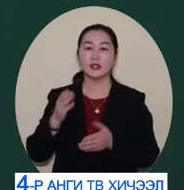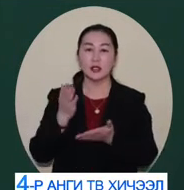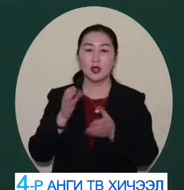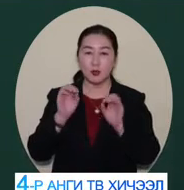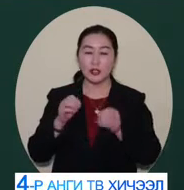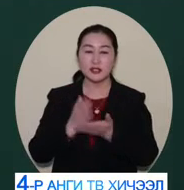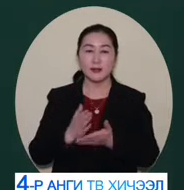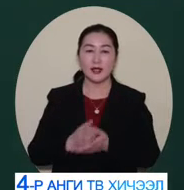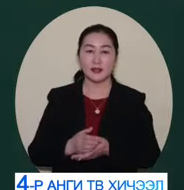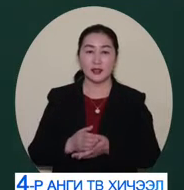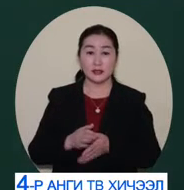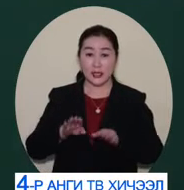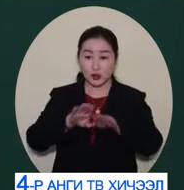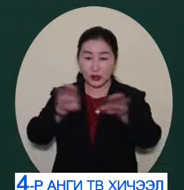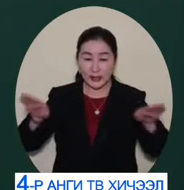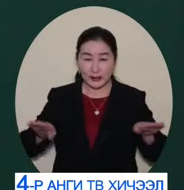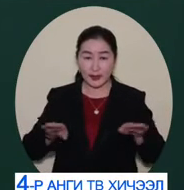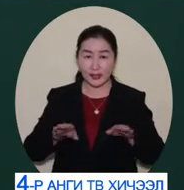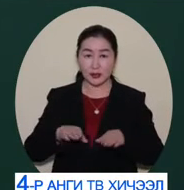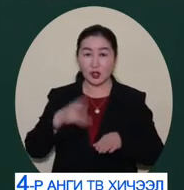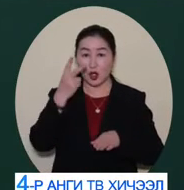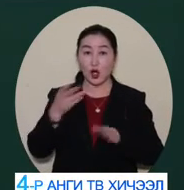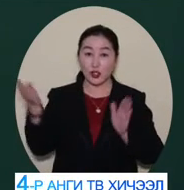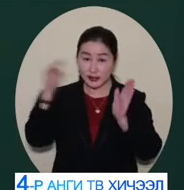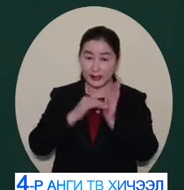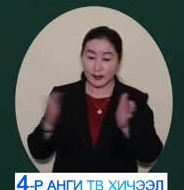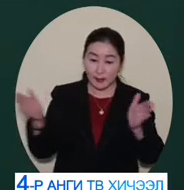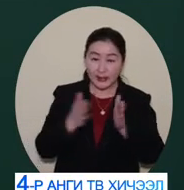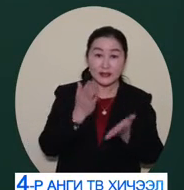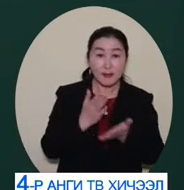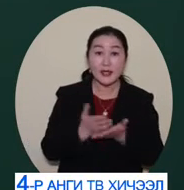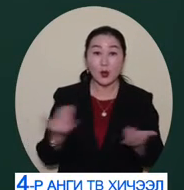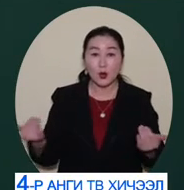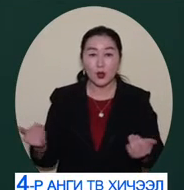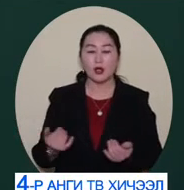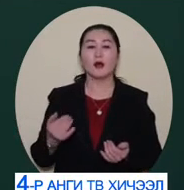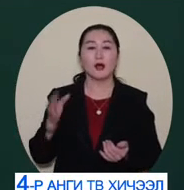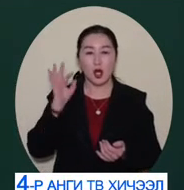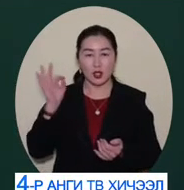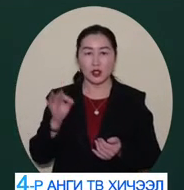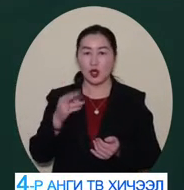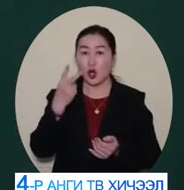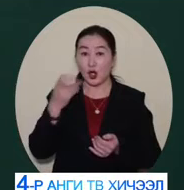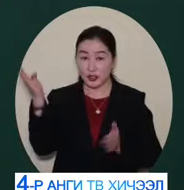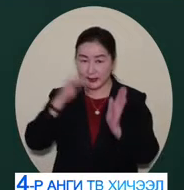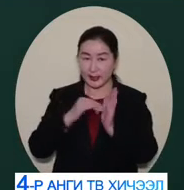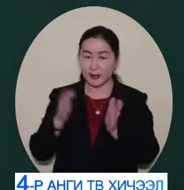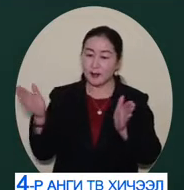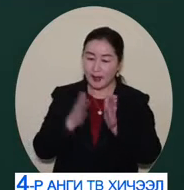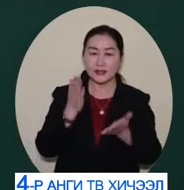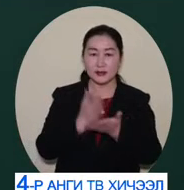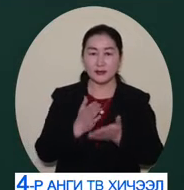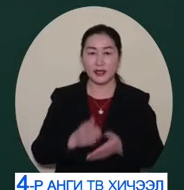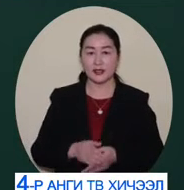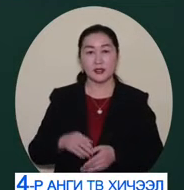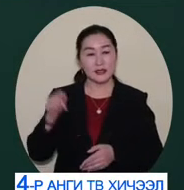За нөгөө талбай маань 2 дахин багасчихв. 24 квадрат сантиметрээс 12 квадрат сантиметр гэдээ 2 дахин багассан байна тийм үү.